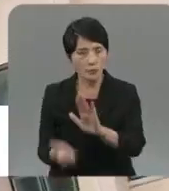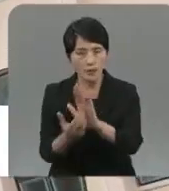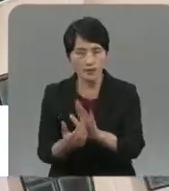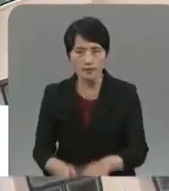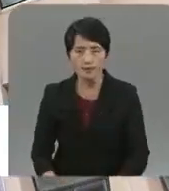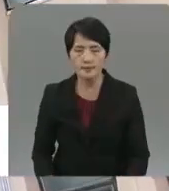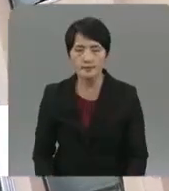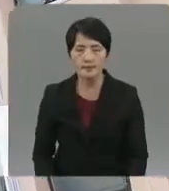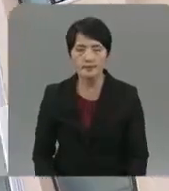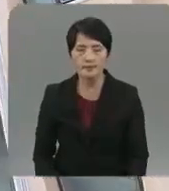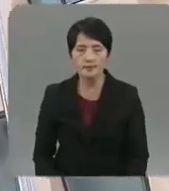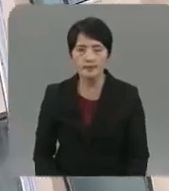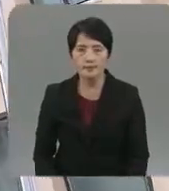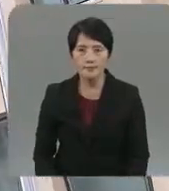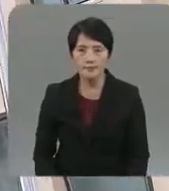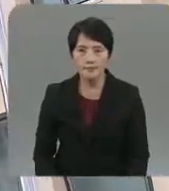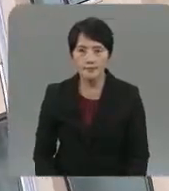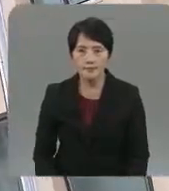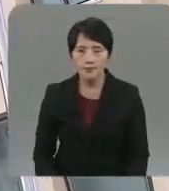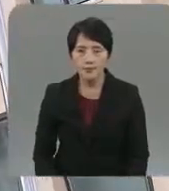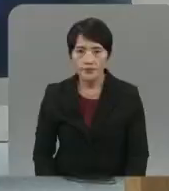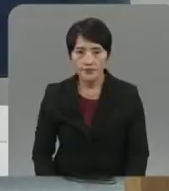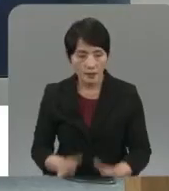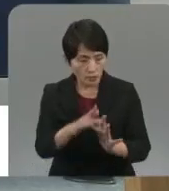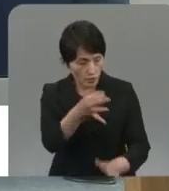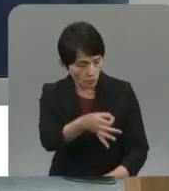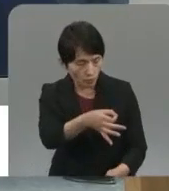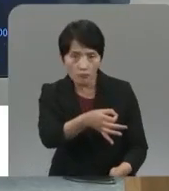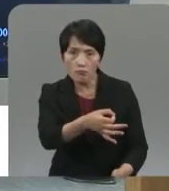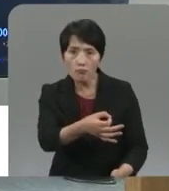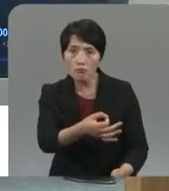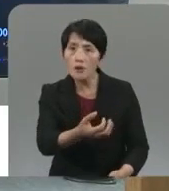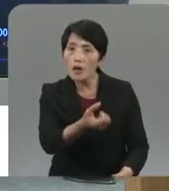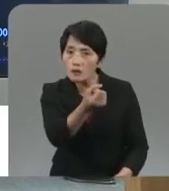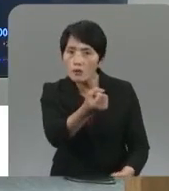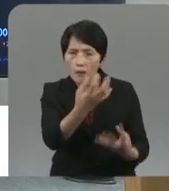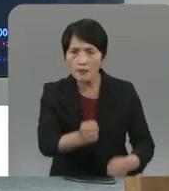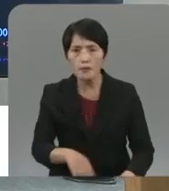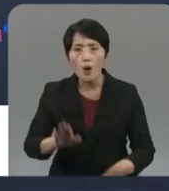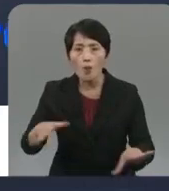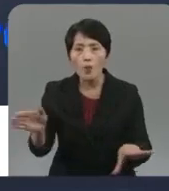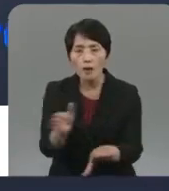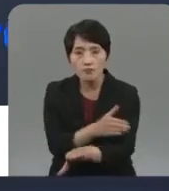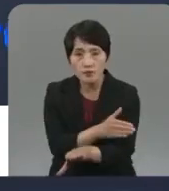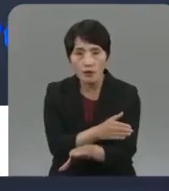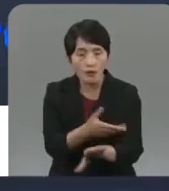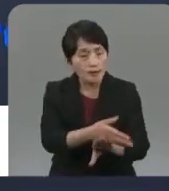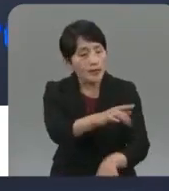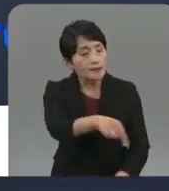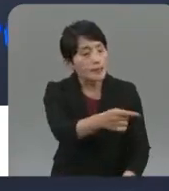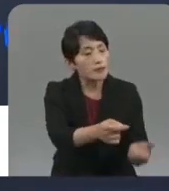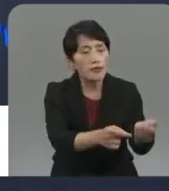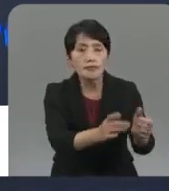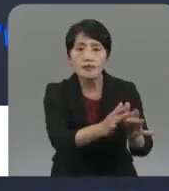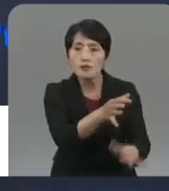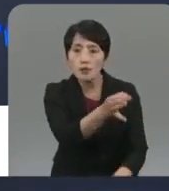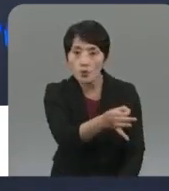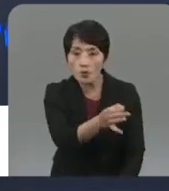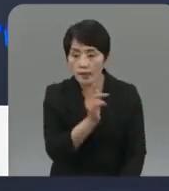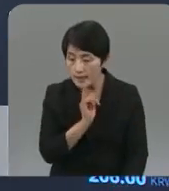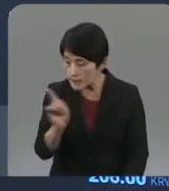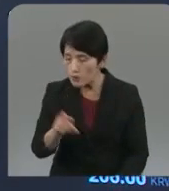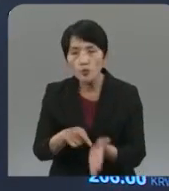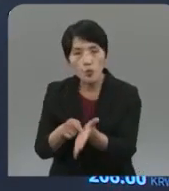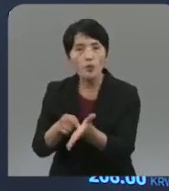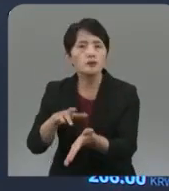нынешний показатель Примерно в три раза больше чем год назад является рекордным с этого года виртуальные активы